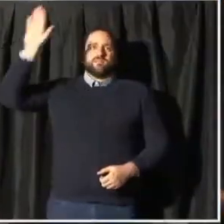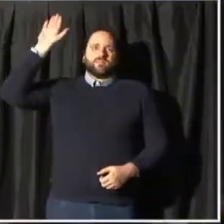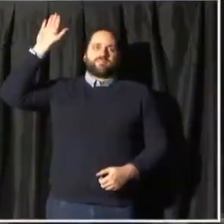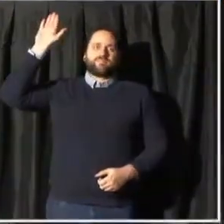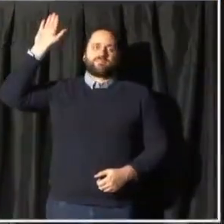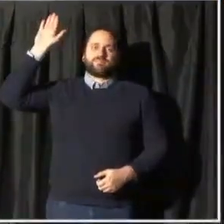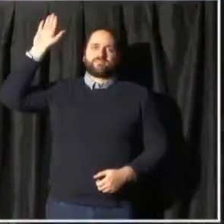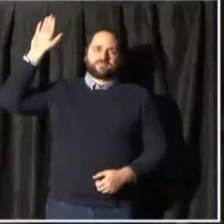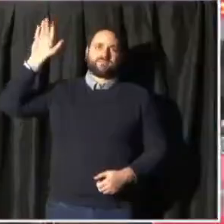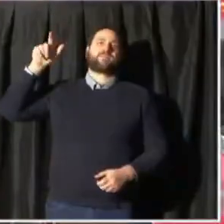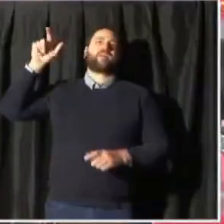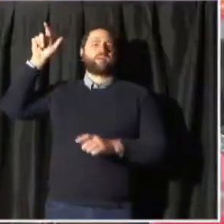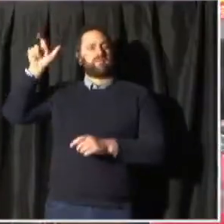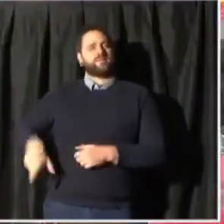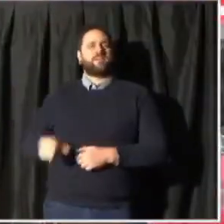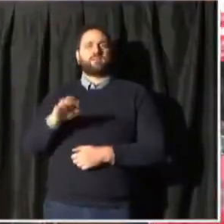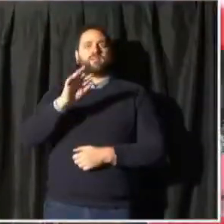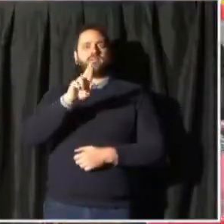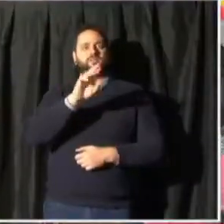campagne